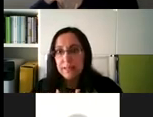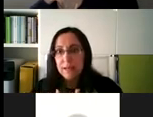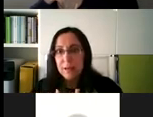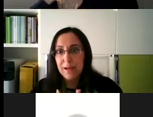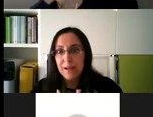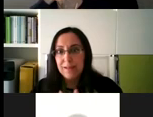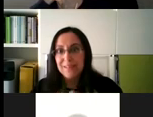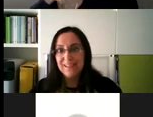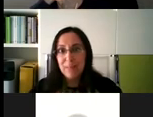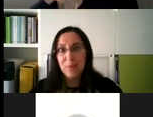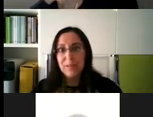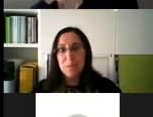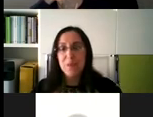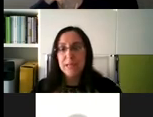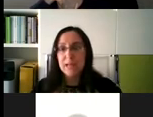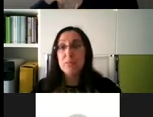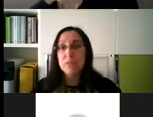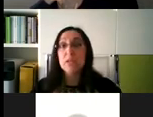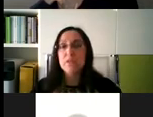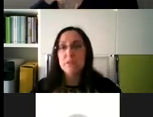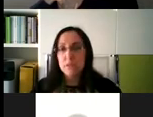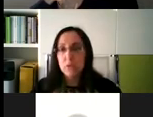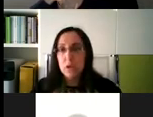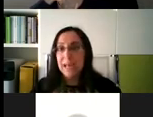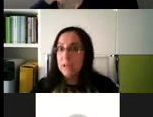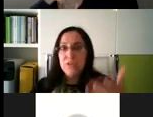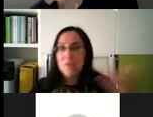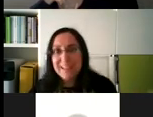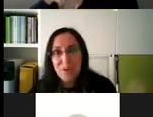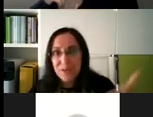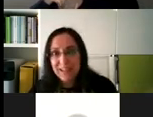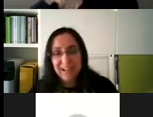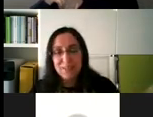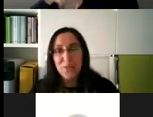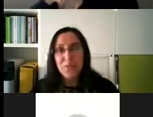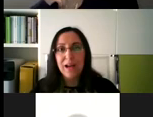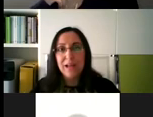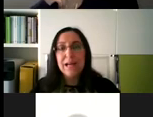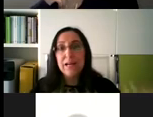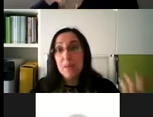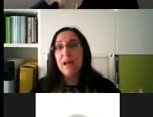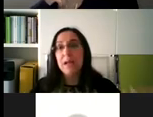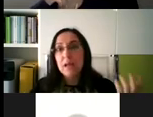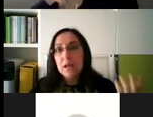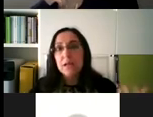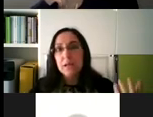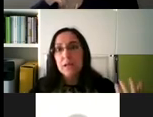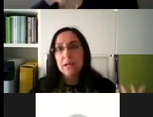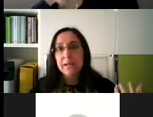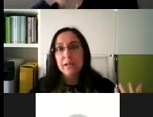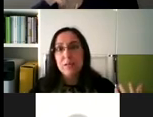riflettere perché nell'epoca dei nuovi media il mezzo televisivo e lo dicevate in tanti poco fa rimane